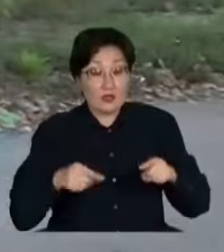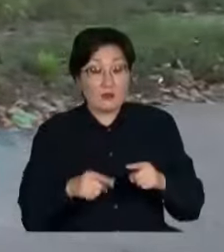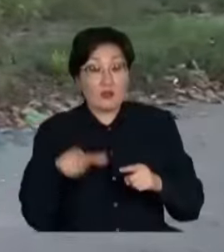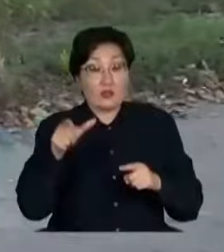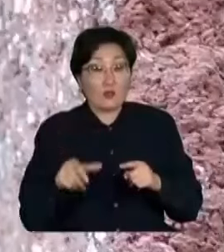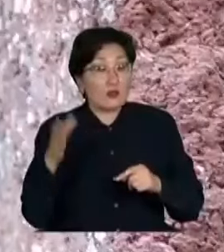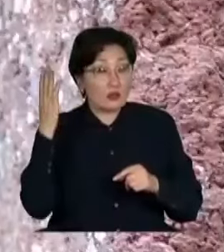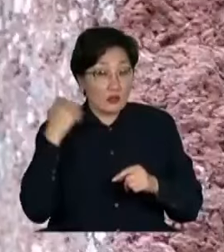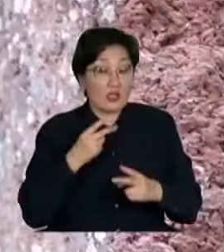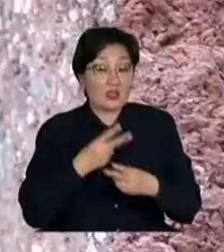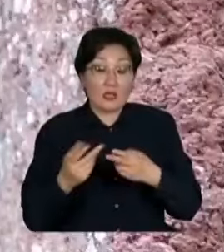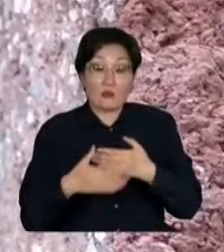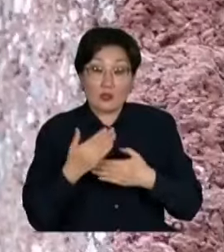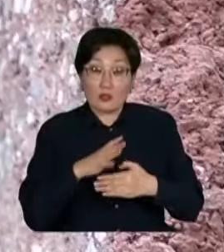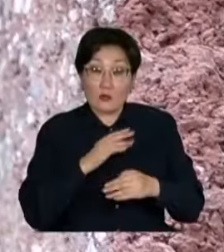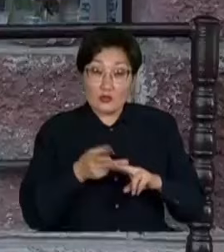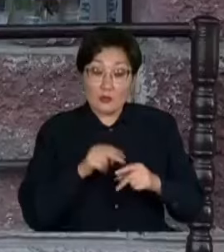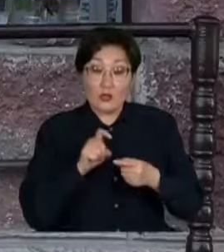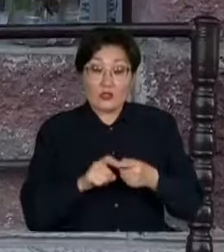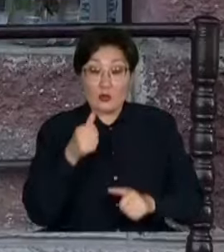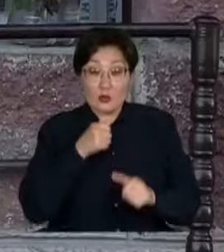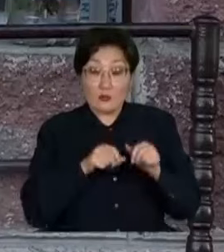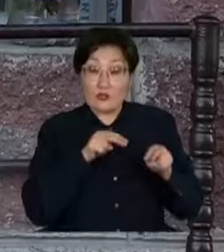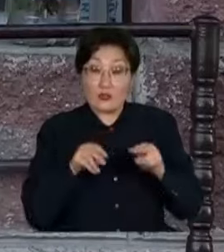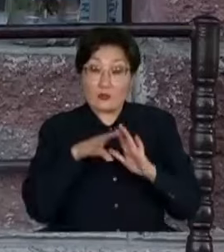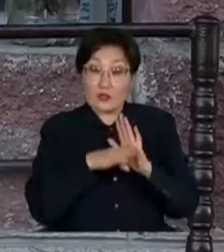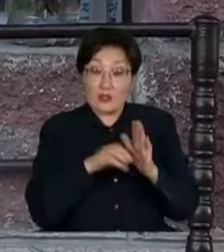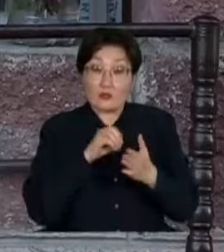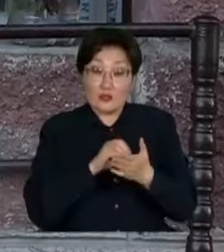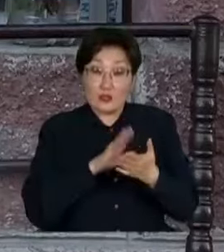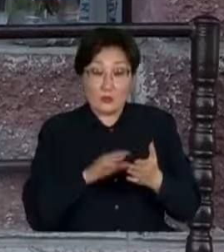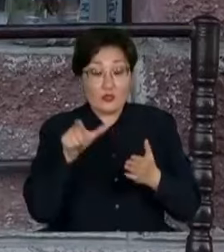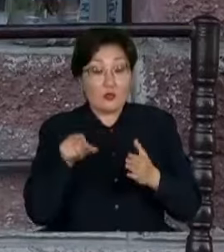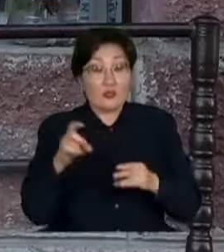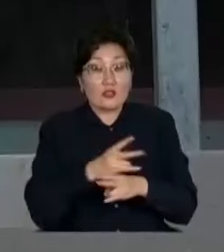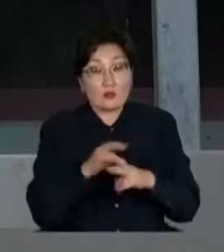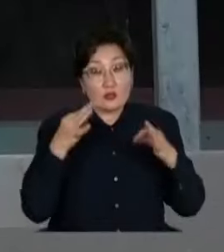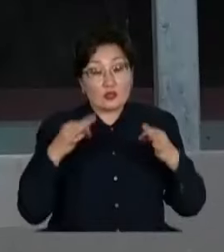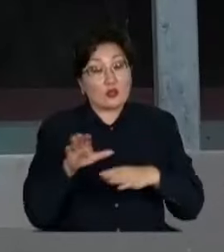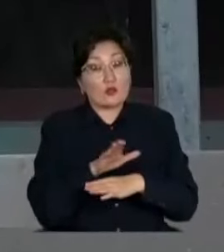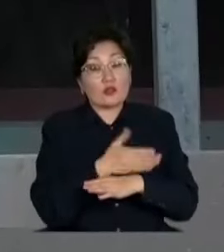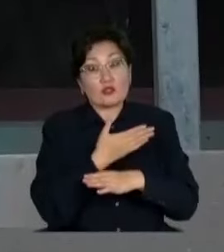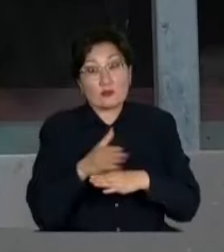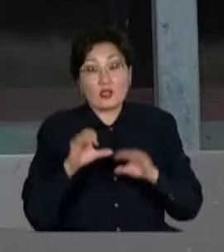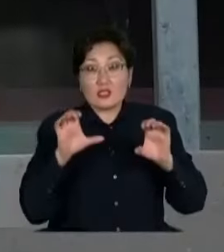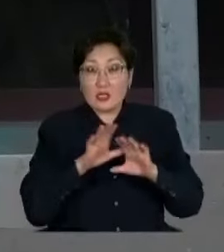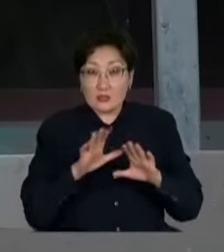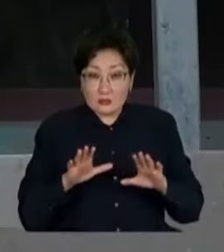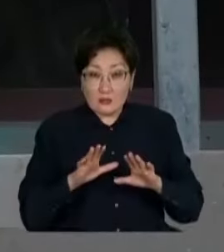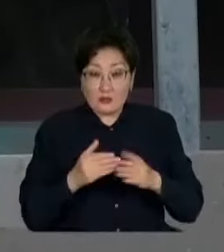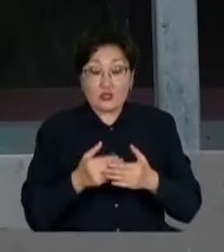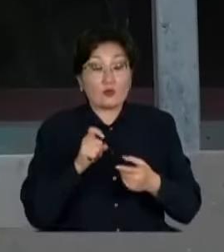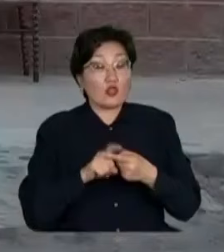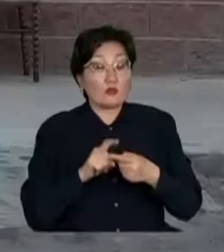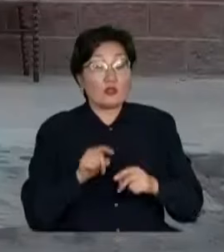азаматтар бұрында істі болған екен. Осыған қатысты пробациялық бақылау тізіміндегі азаматтардың сол түні емін-еркін көшеде жүргені заңсыз деп саналады. Бұған